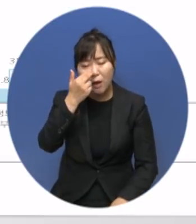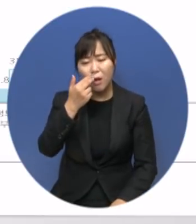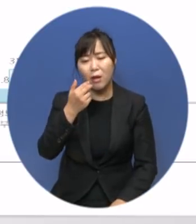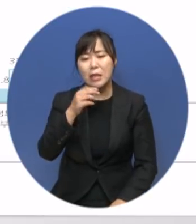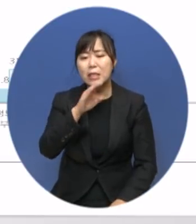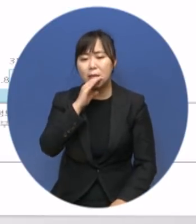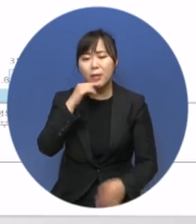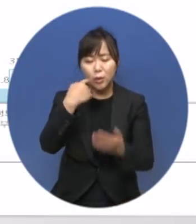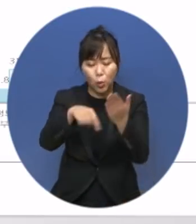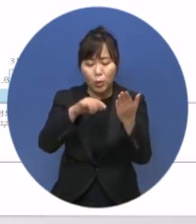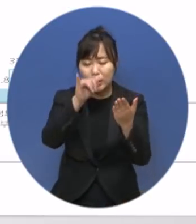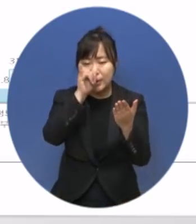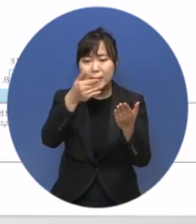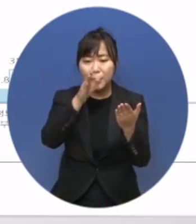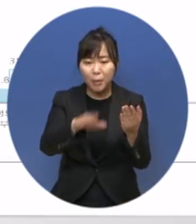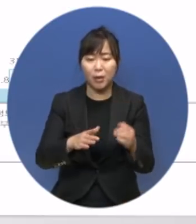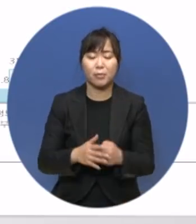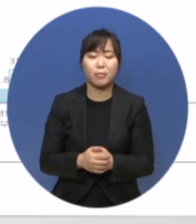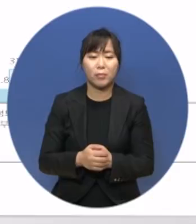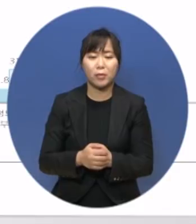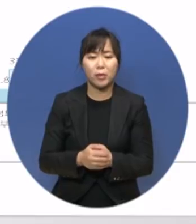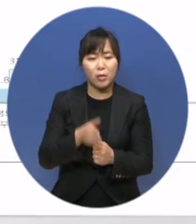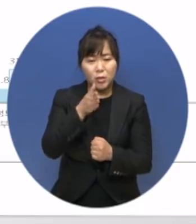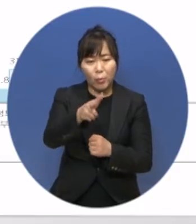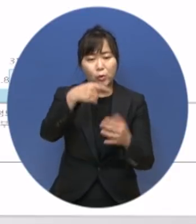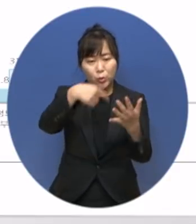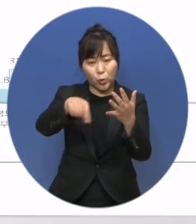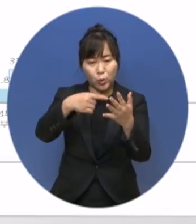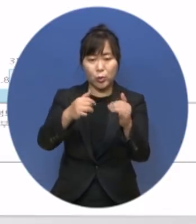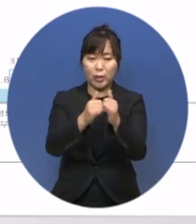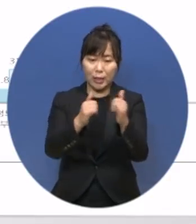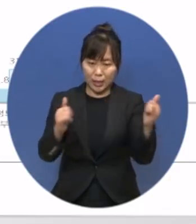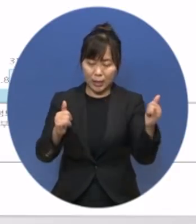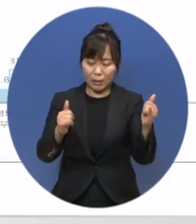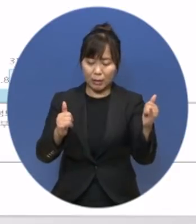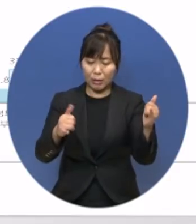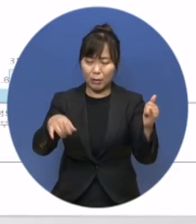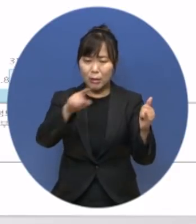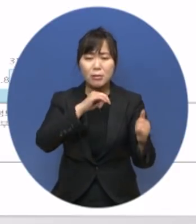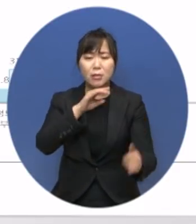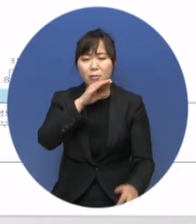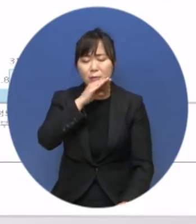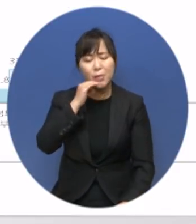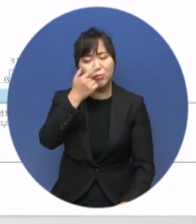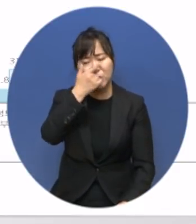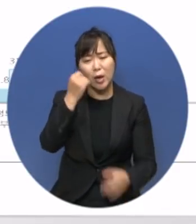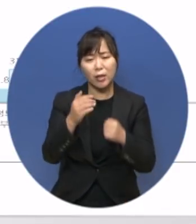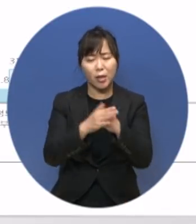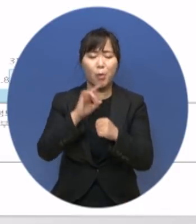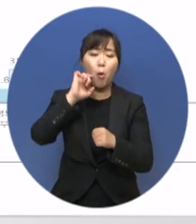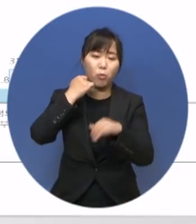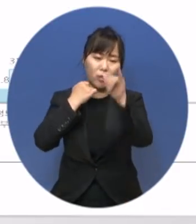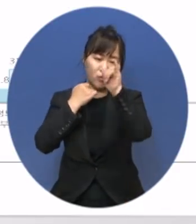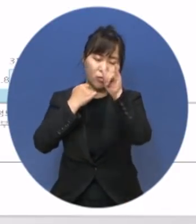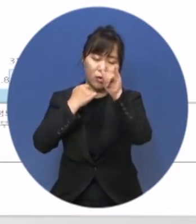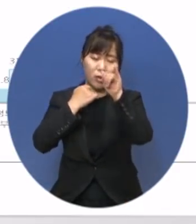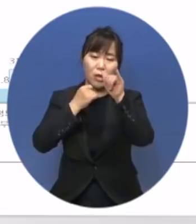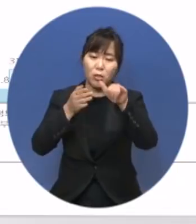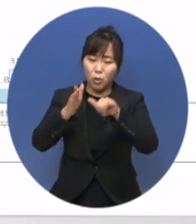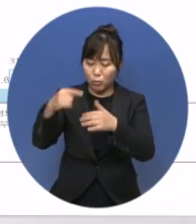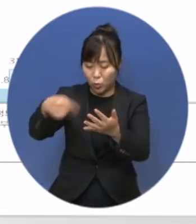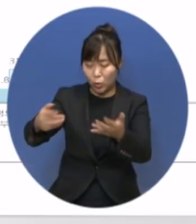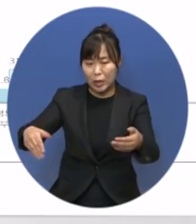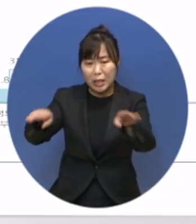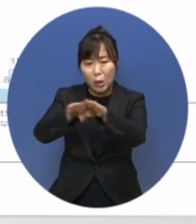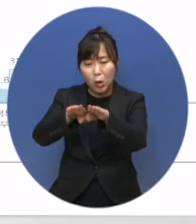실질적으로 교육은 이루어지고 있지만은 전문 교육 인력이 실제로 부족하기 때문에 어려움이 있고 전문